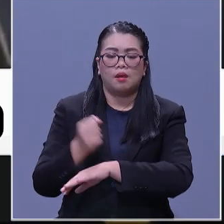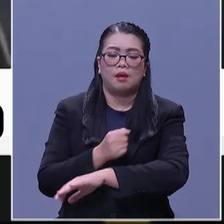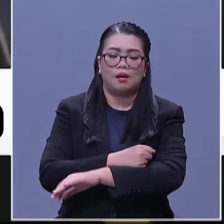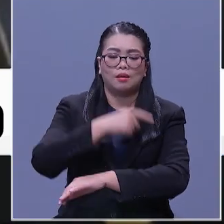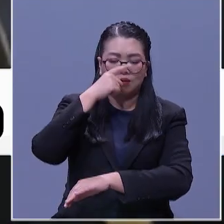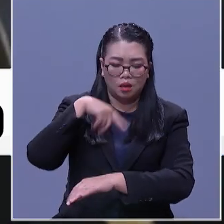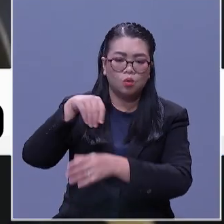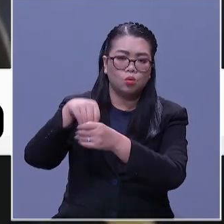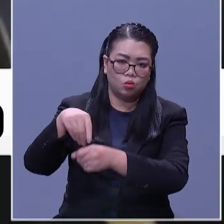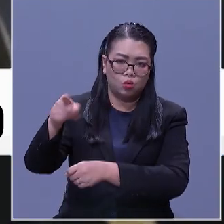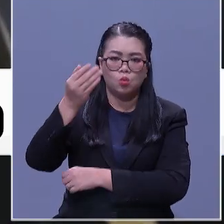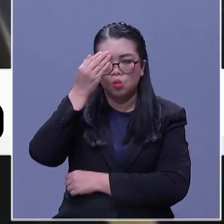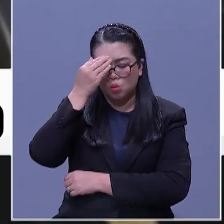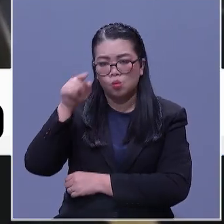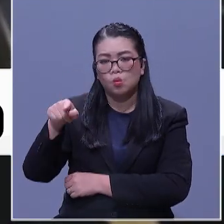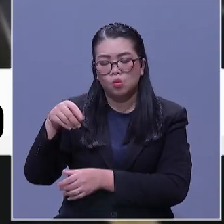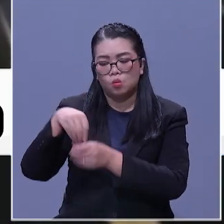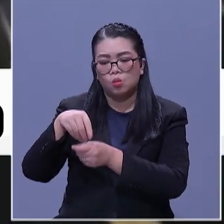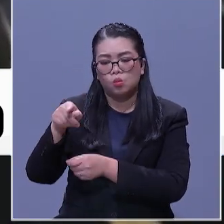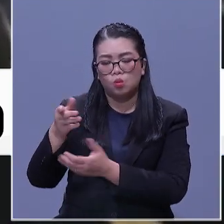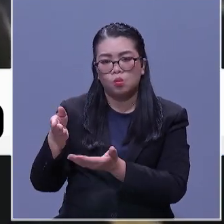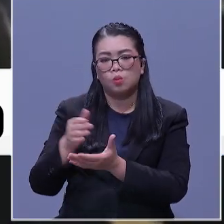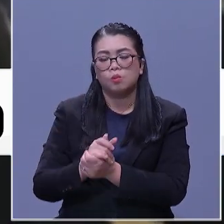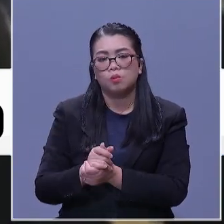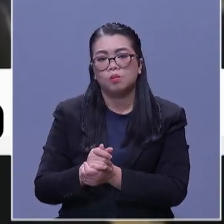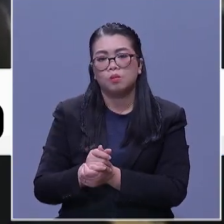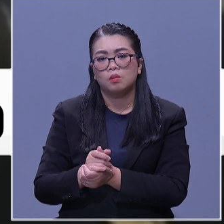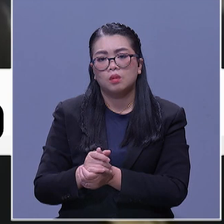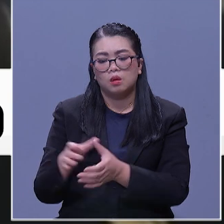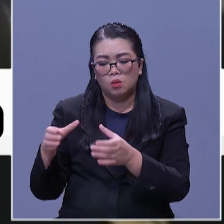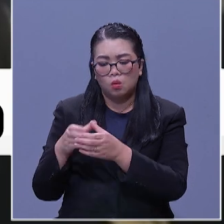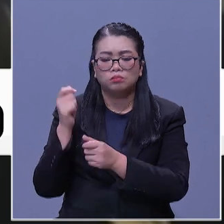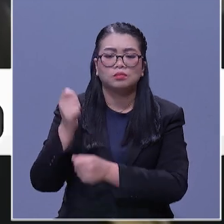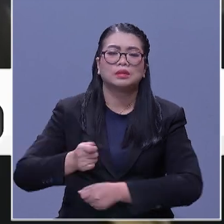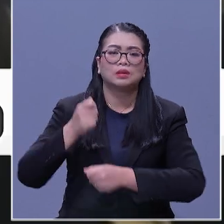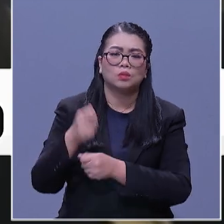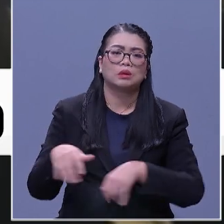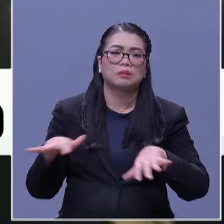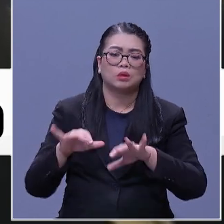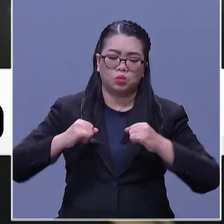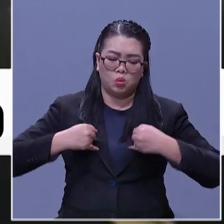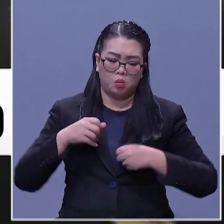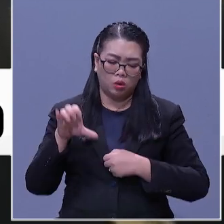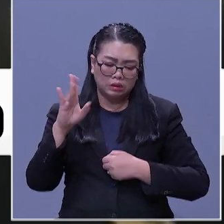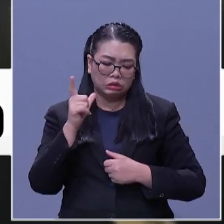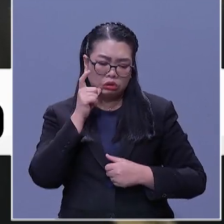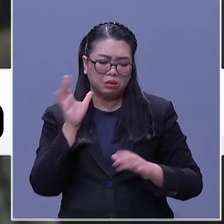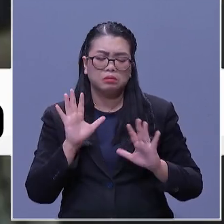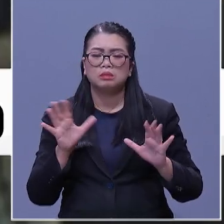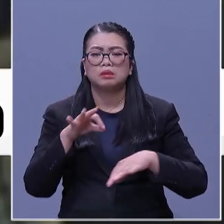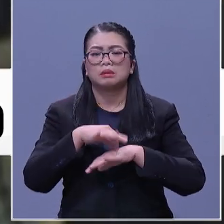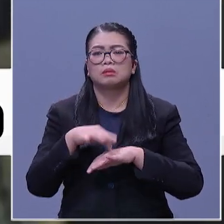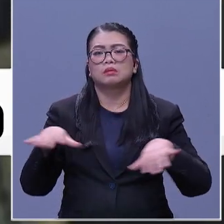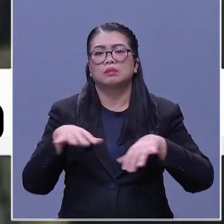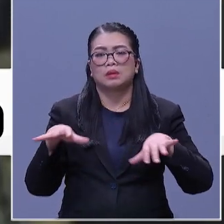ไทยที่ถูกจับกุมไปเนี่ยนะครับเอ่อเป็นเพียงเกษตรกรไม่ได้เป็นเจ้าของบริษัทใหญ่โตหรือเป็น